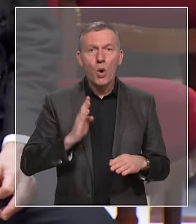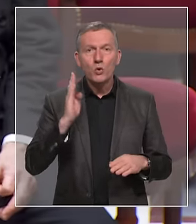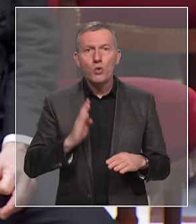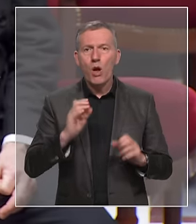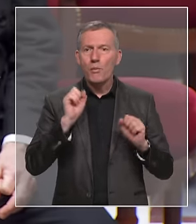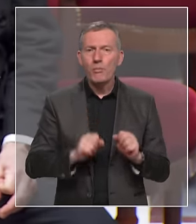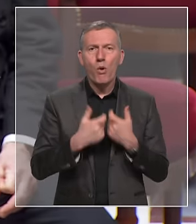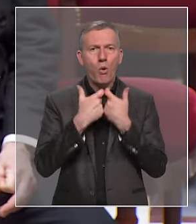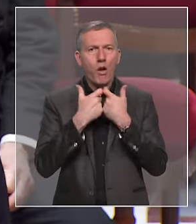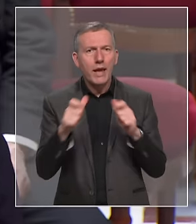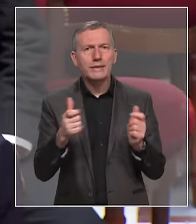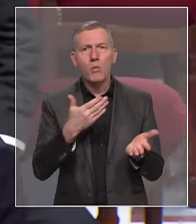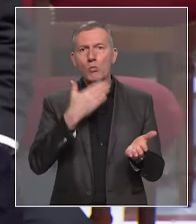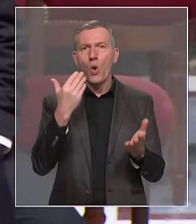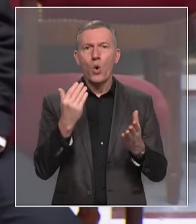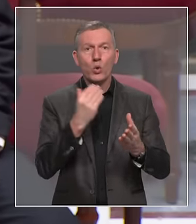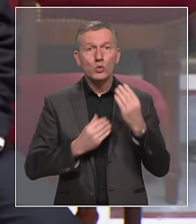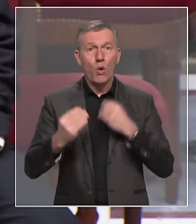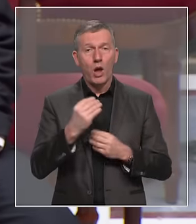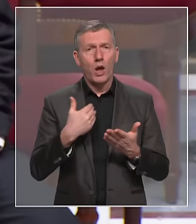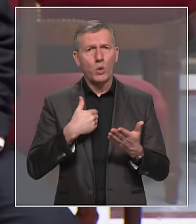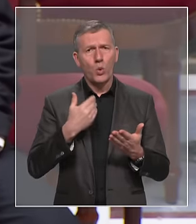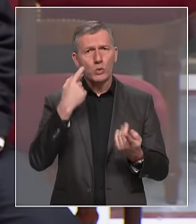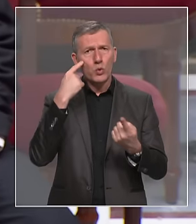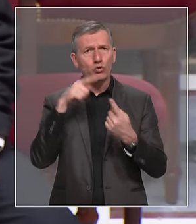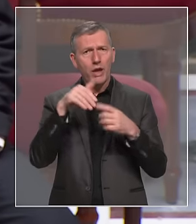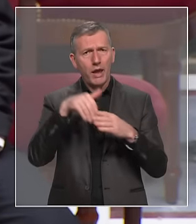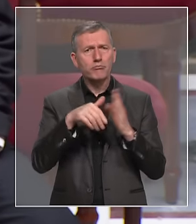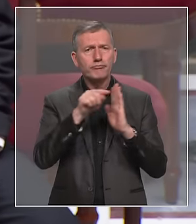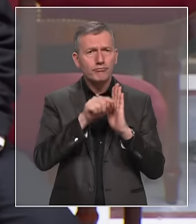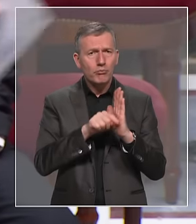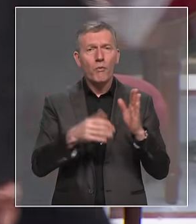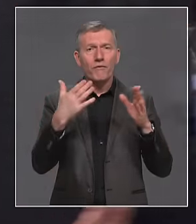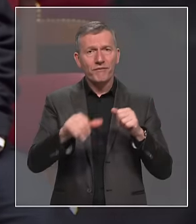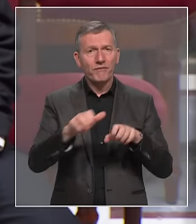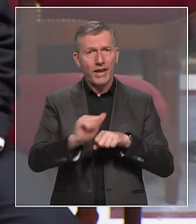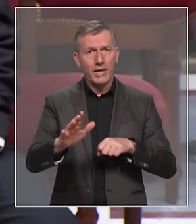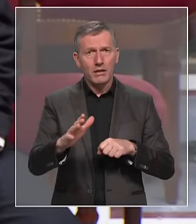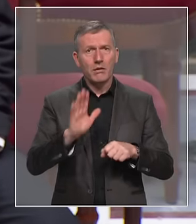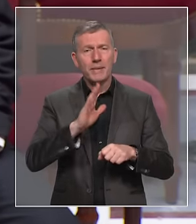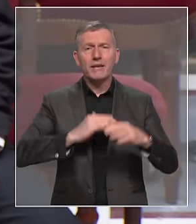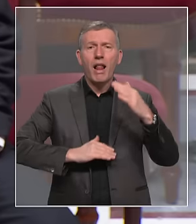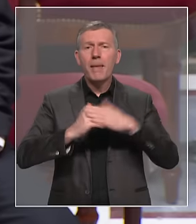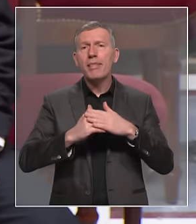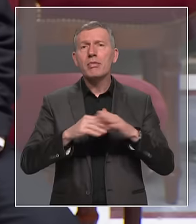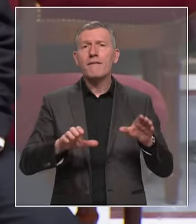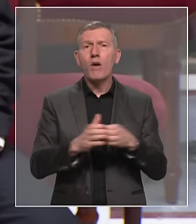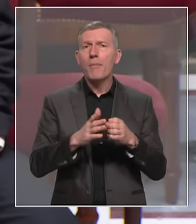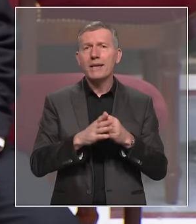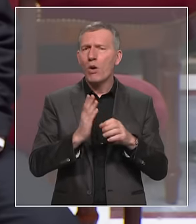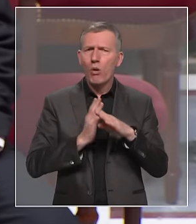pouvoir accéder à un meilleur accès aux soins. Sur ce sujet, nous avons pris des mesures. D'abord, en faisant évoluer le numerus clausus vers un